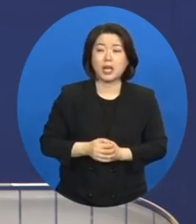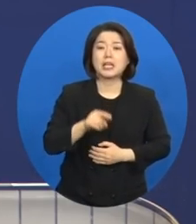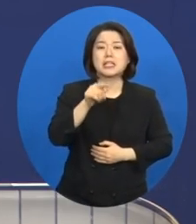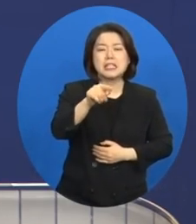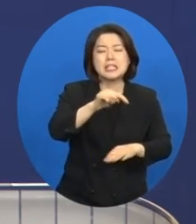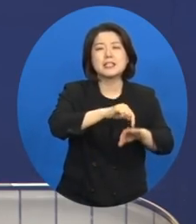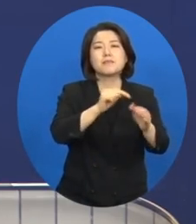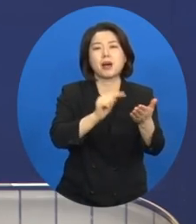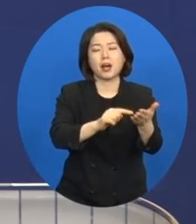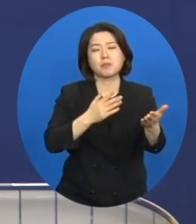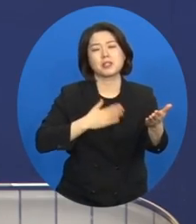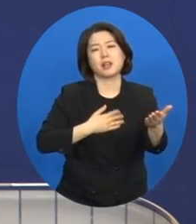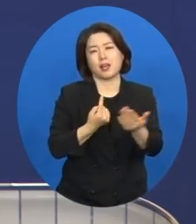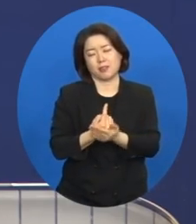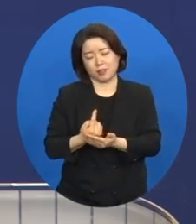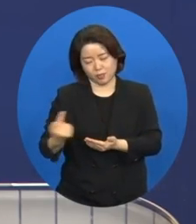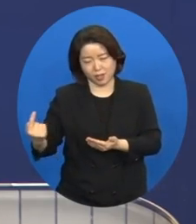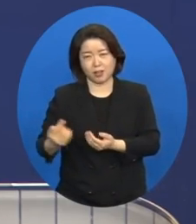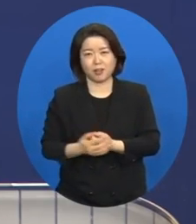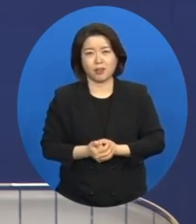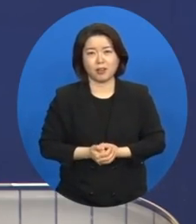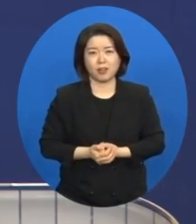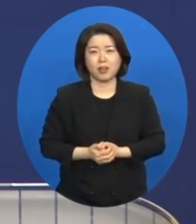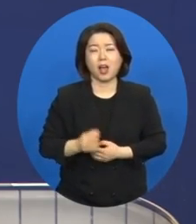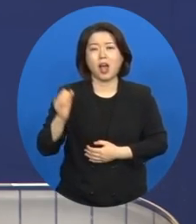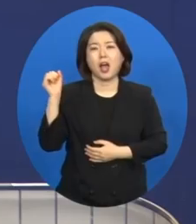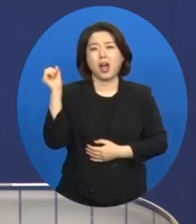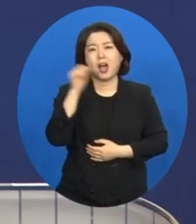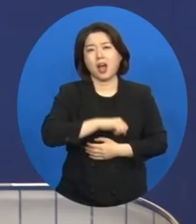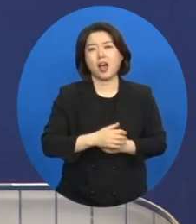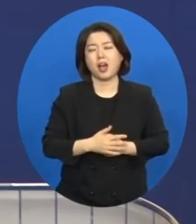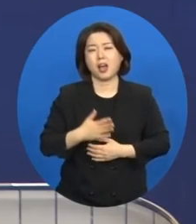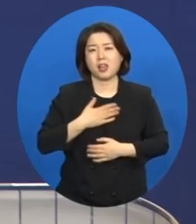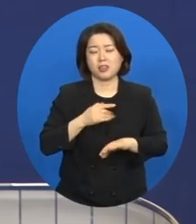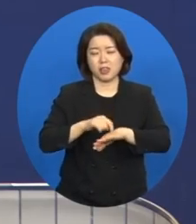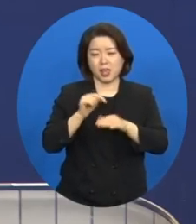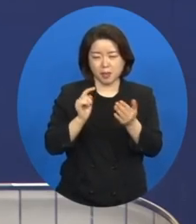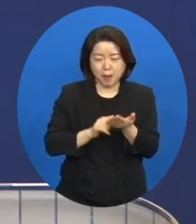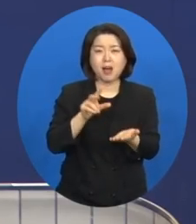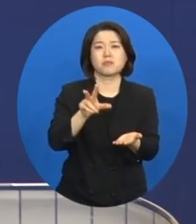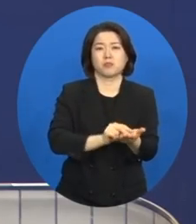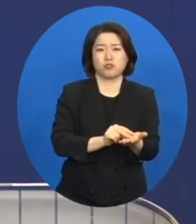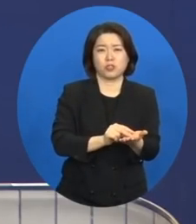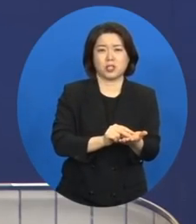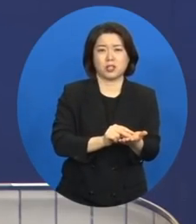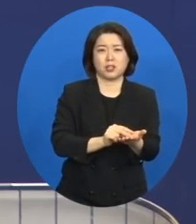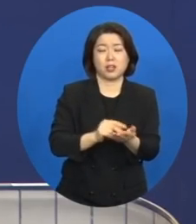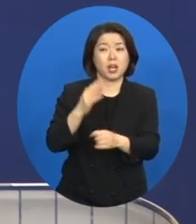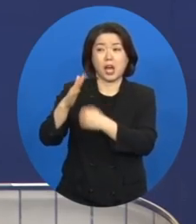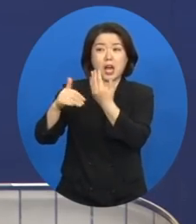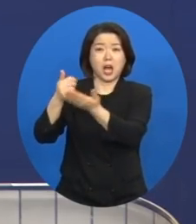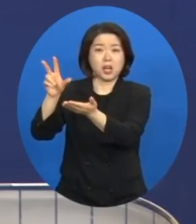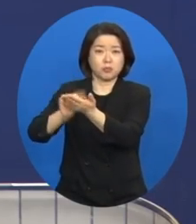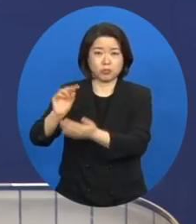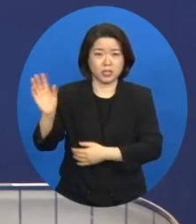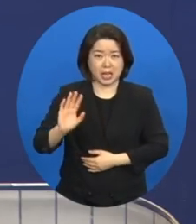마음이 나를 떠난 거 아니냐. 아, 내 마음이 문제였지 하나님이 문제가